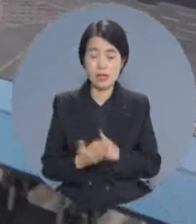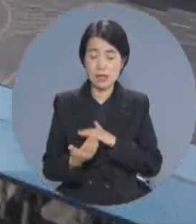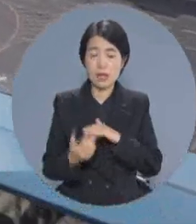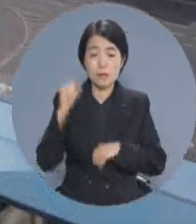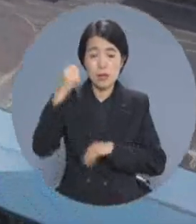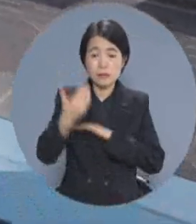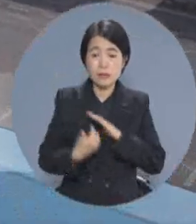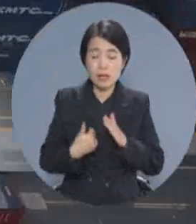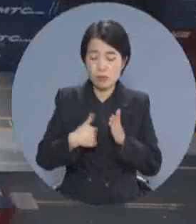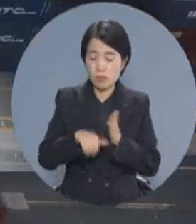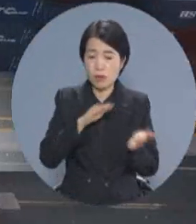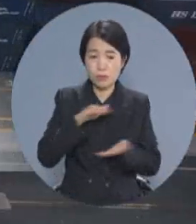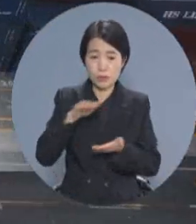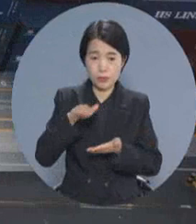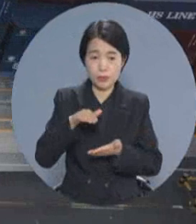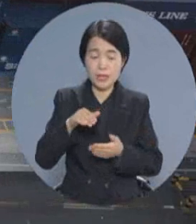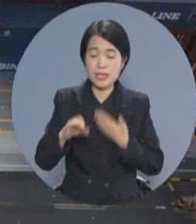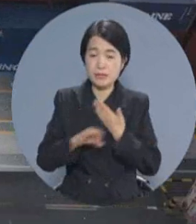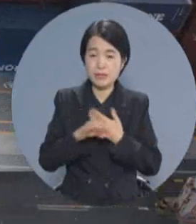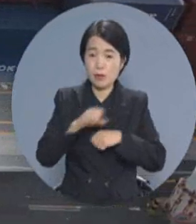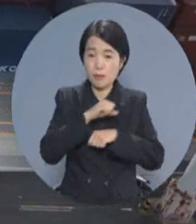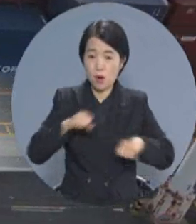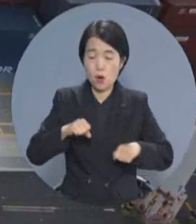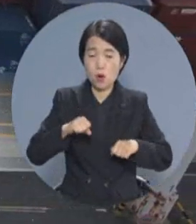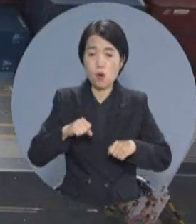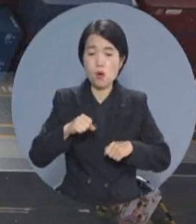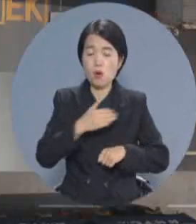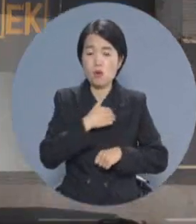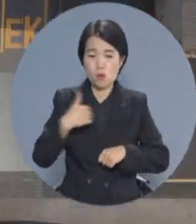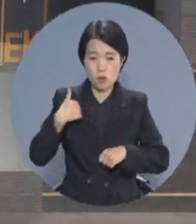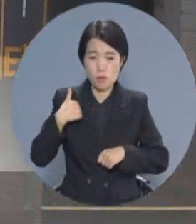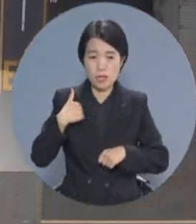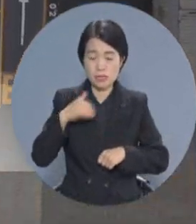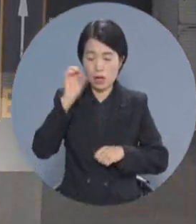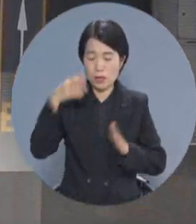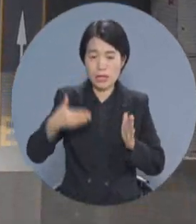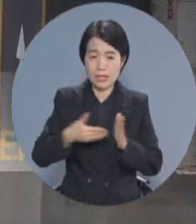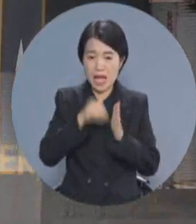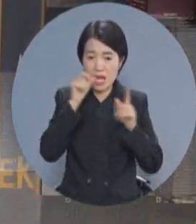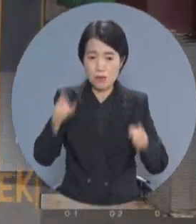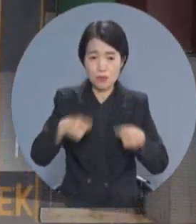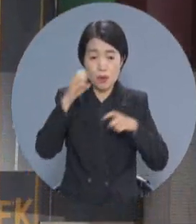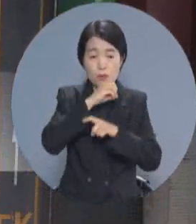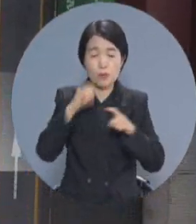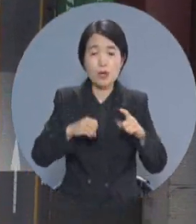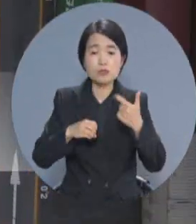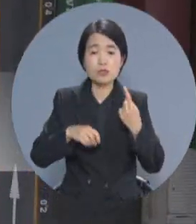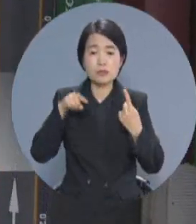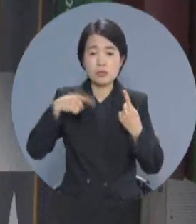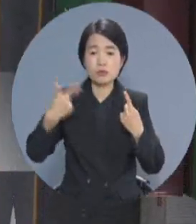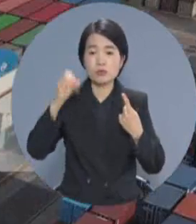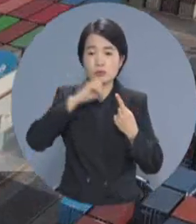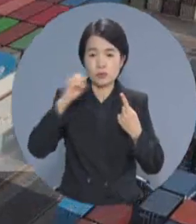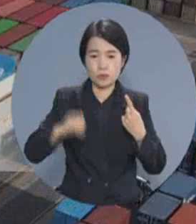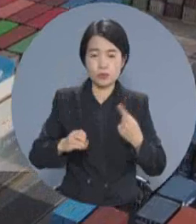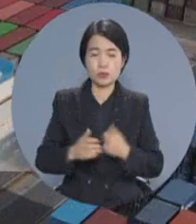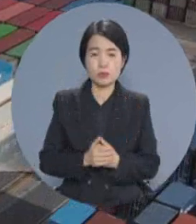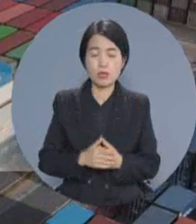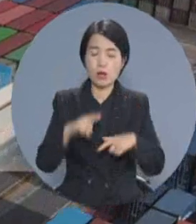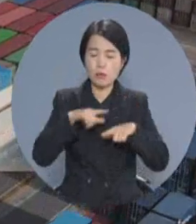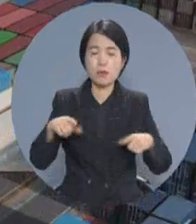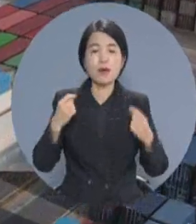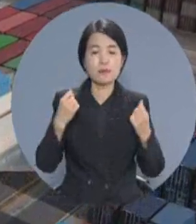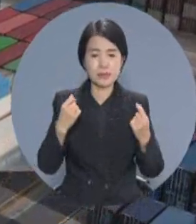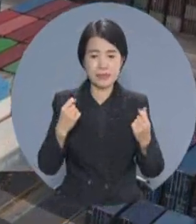빼두고 부두한 임시적 시장을 활용하면서 현재 광양항에 쌓여있는 컨테이너 비율은 61.6%.